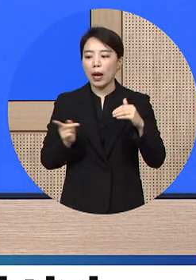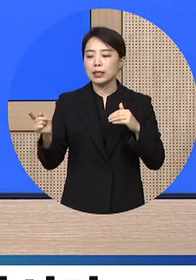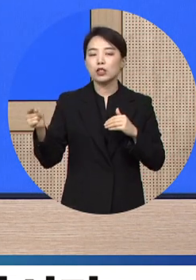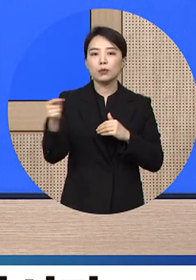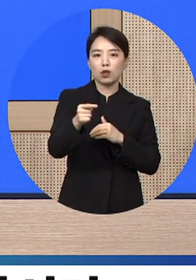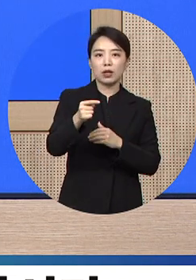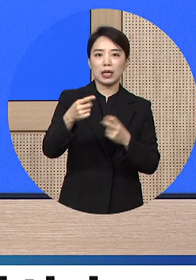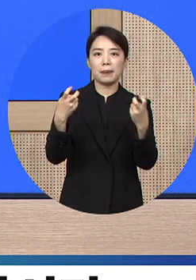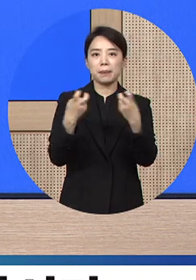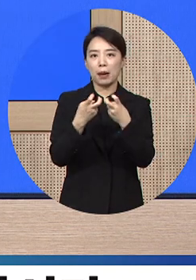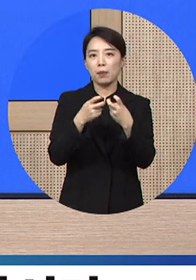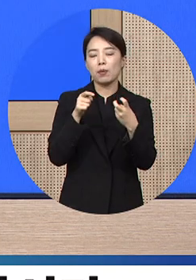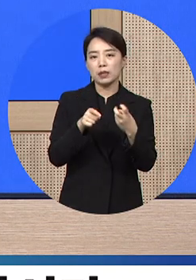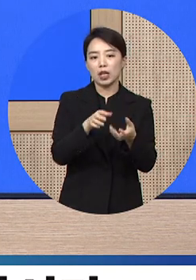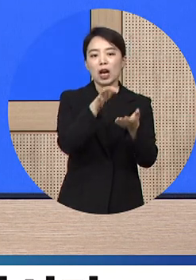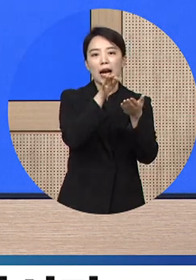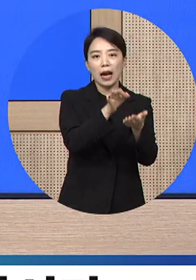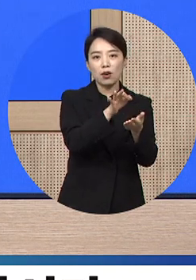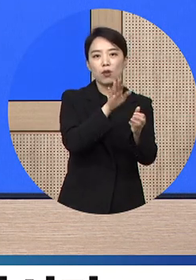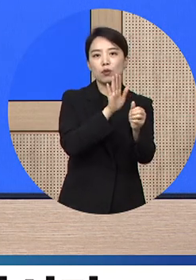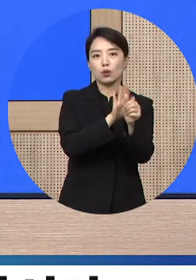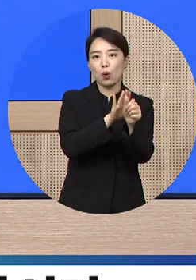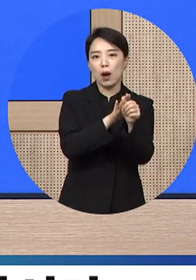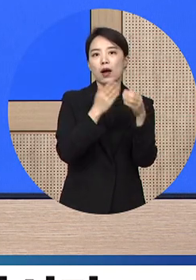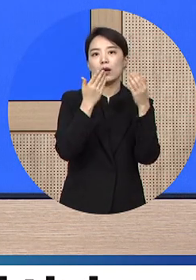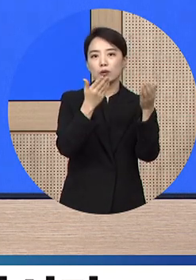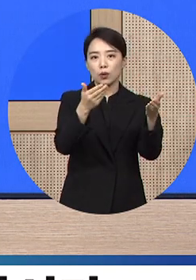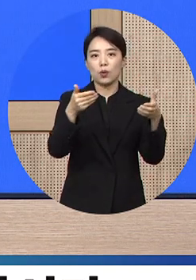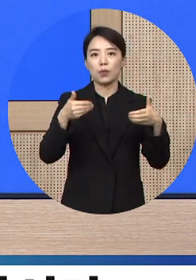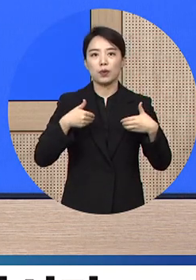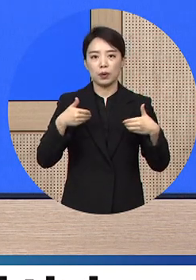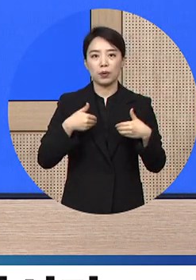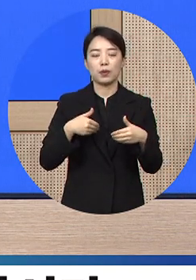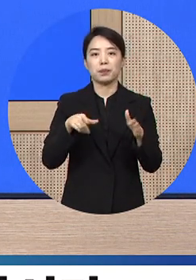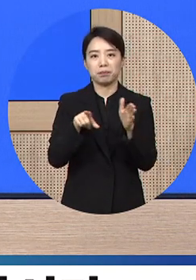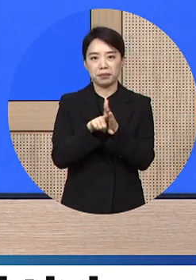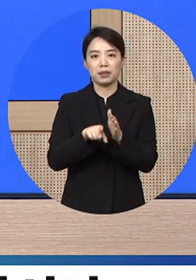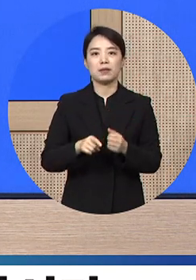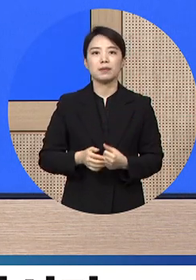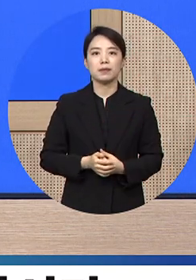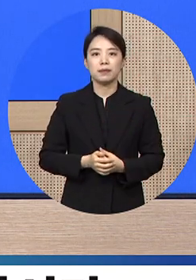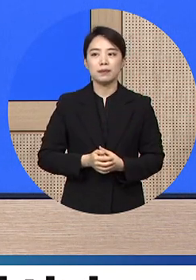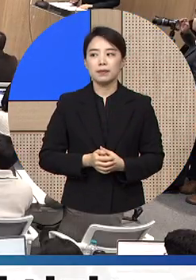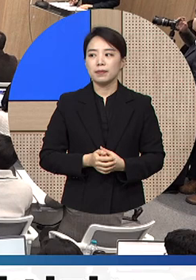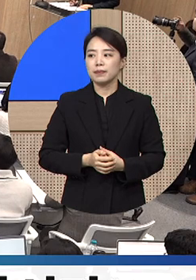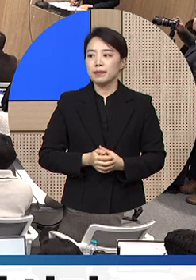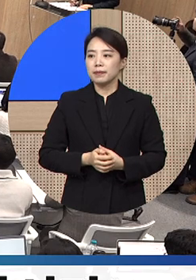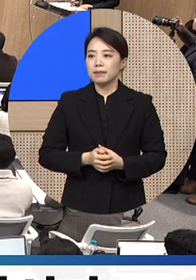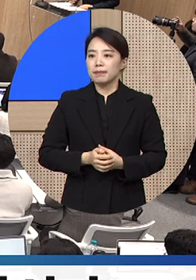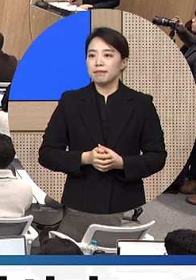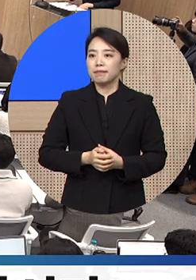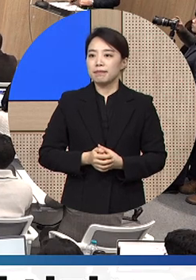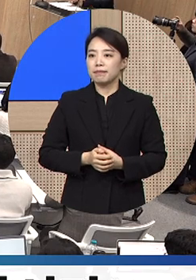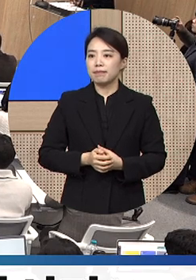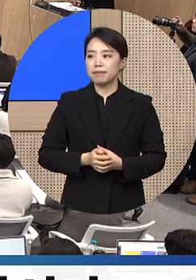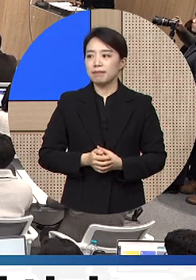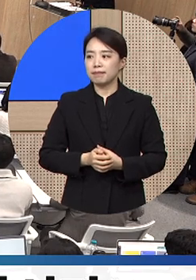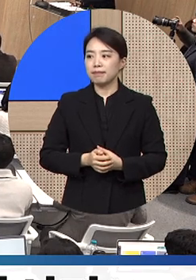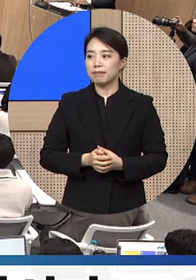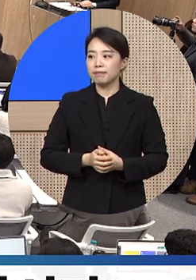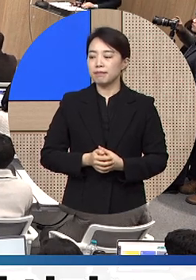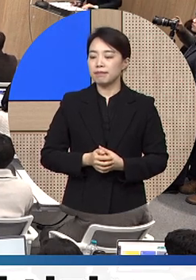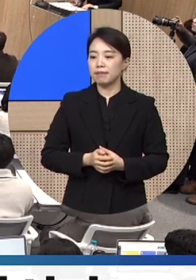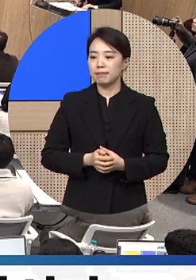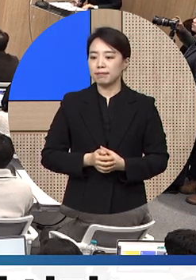통해서 가격의 기능을 보완하는 식으로 하는 것이 맞다고 저는 믿고 있습니다. 네, 한 분 더 받겠습니다. 네, 맨